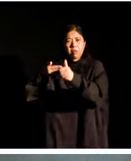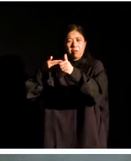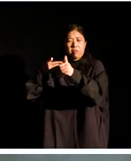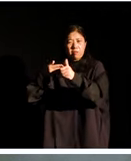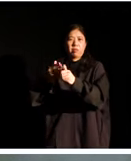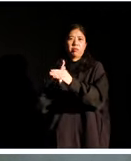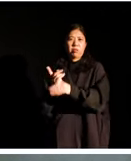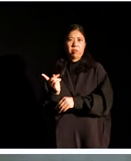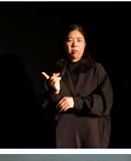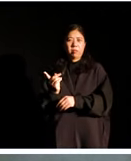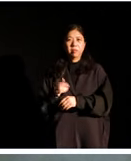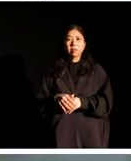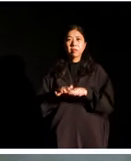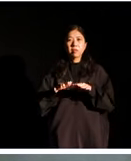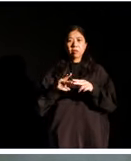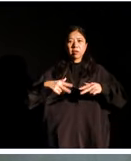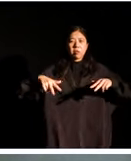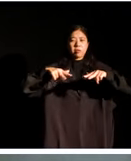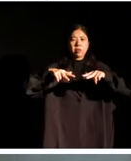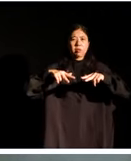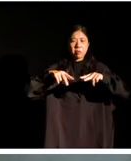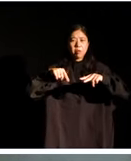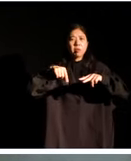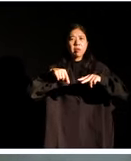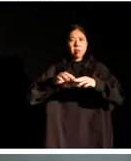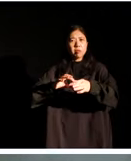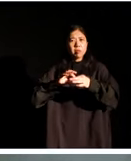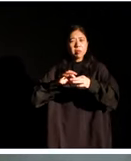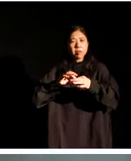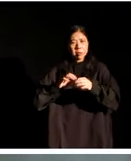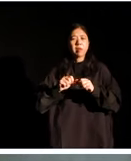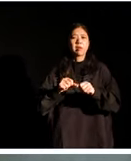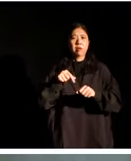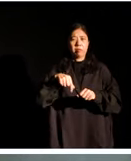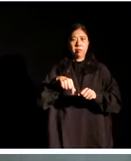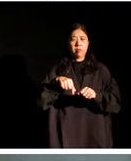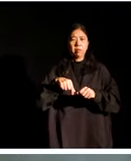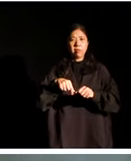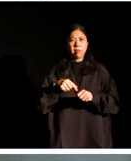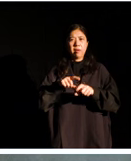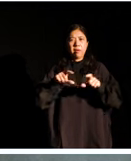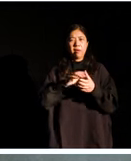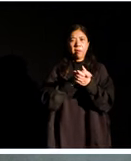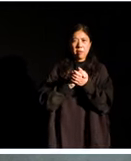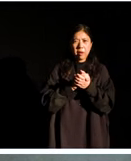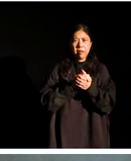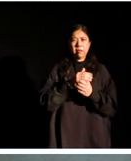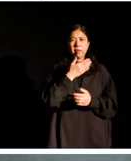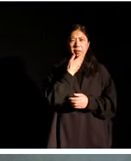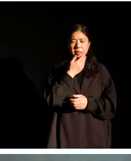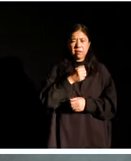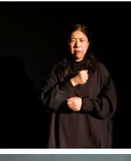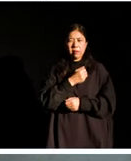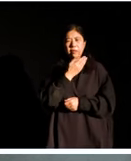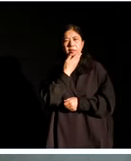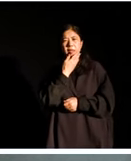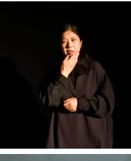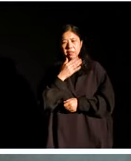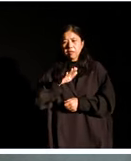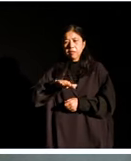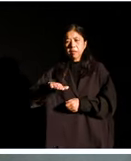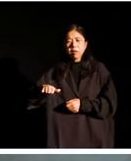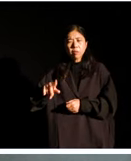ます本日のシンポジウムでもこの取り組みの一環で実施しており平和の尊さや命の大切さ次世代の継承